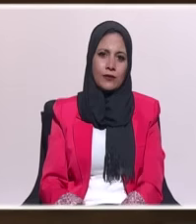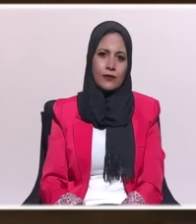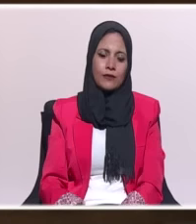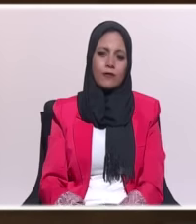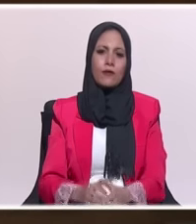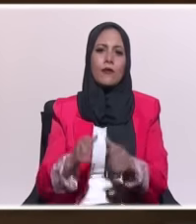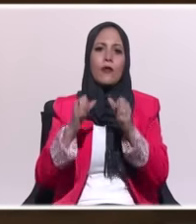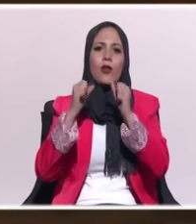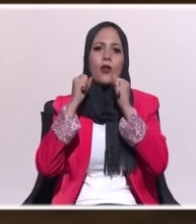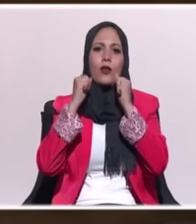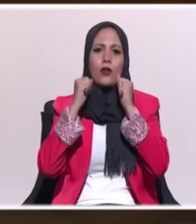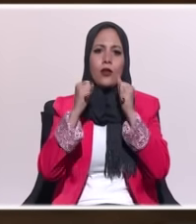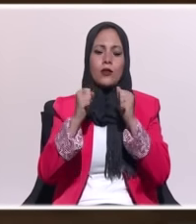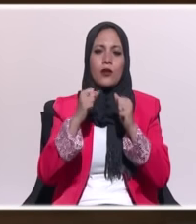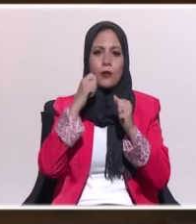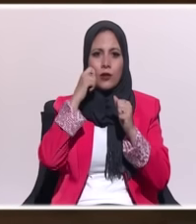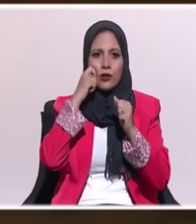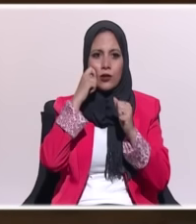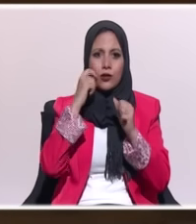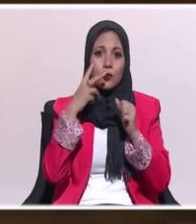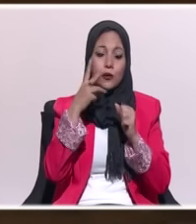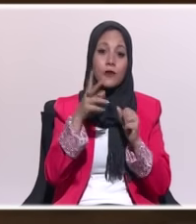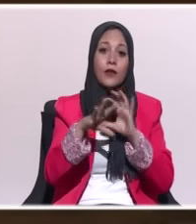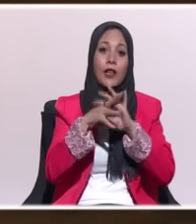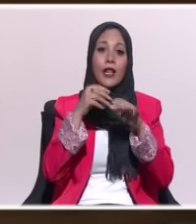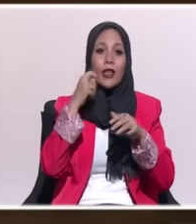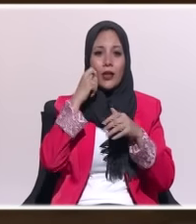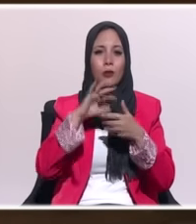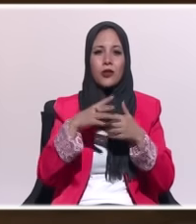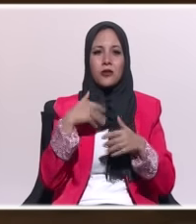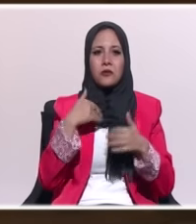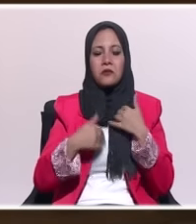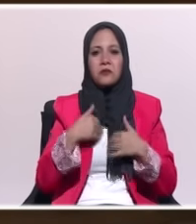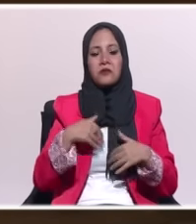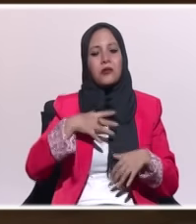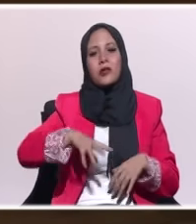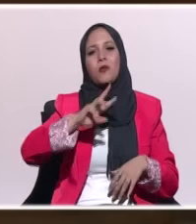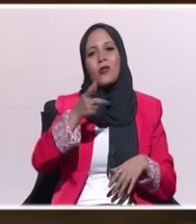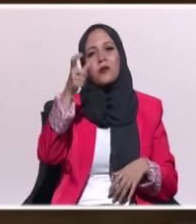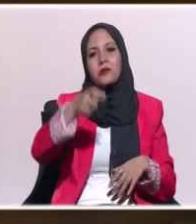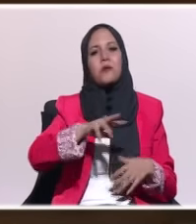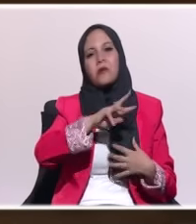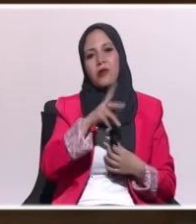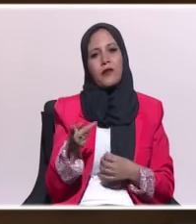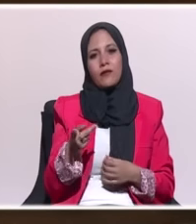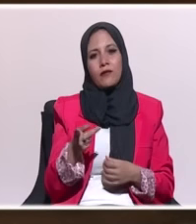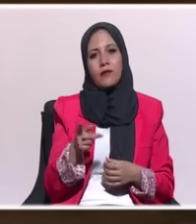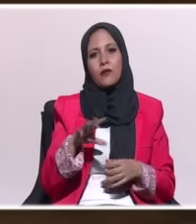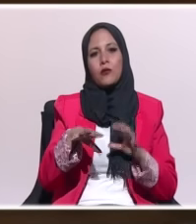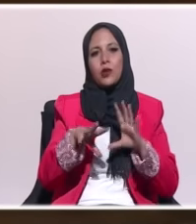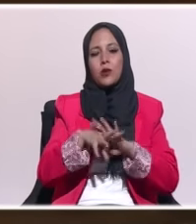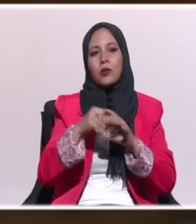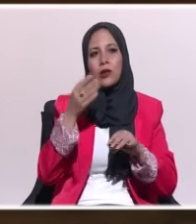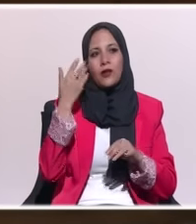أصعب لحظة في الدنيا لما تواجه الحقيقة اللي ممكن تخليك إنسان تاني، الحقيقة اللي ممكن تخليك تعيد حساباتك